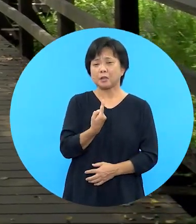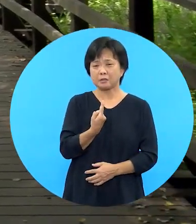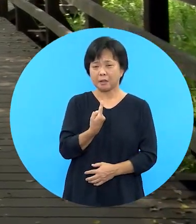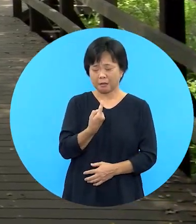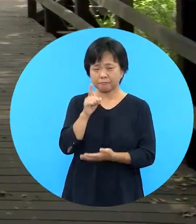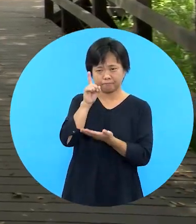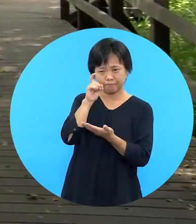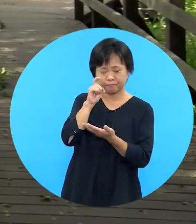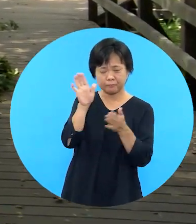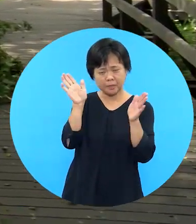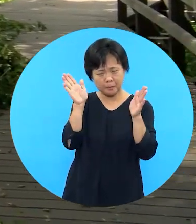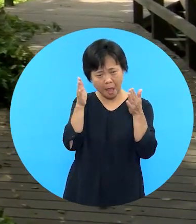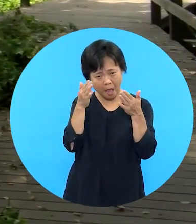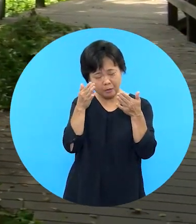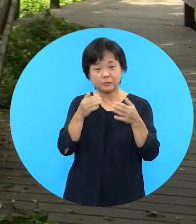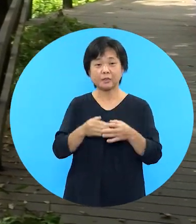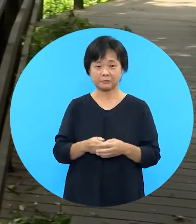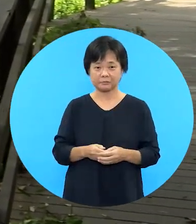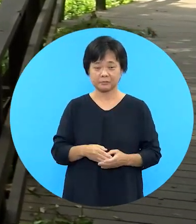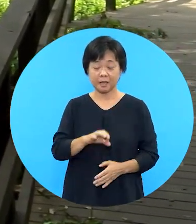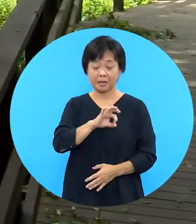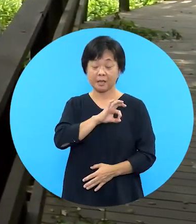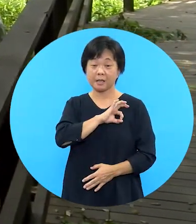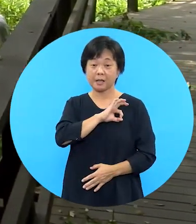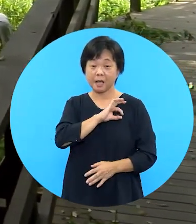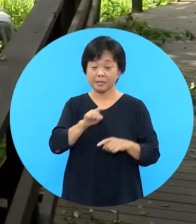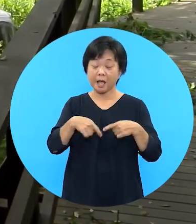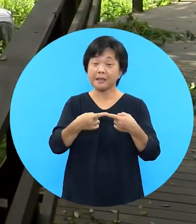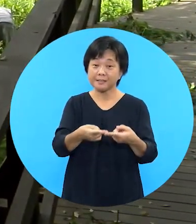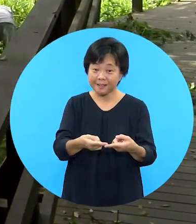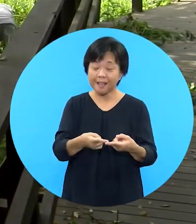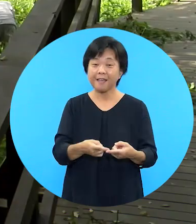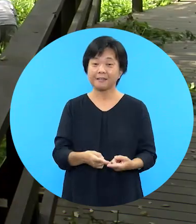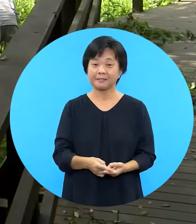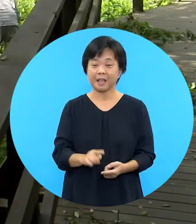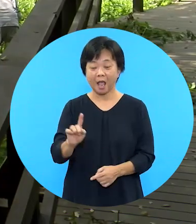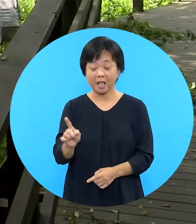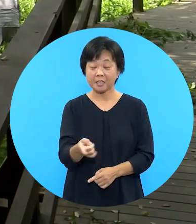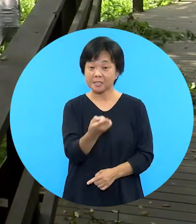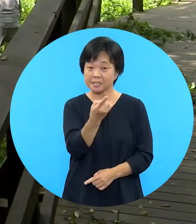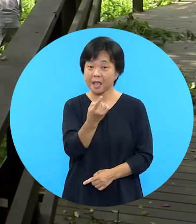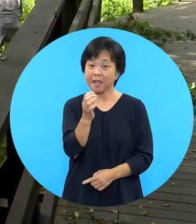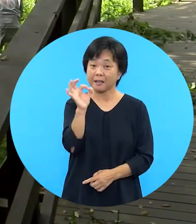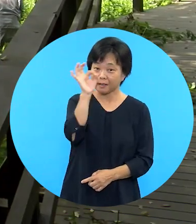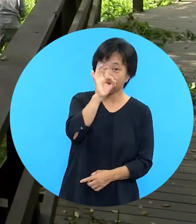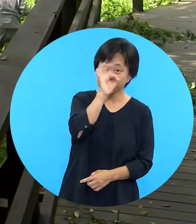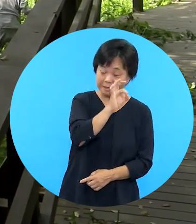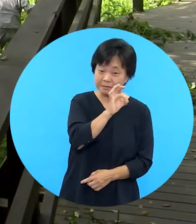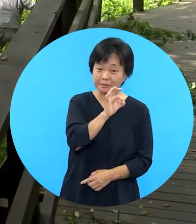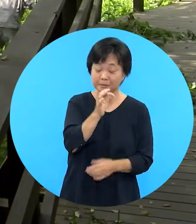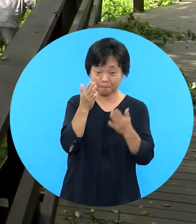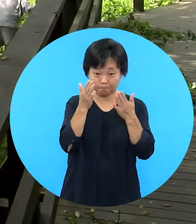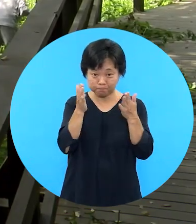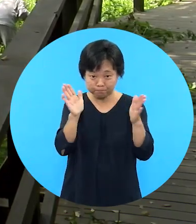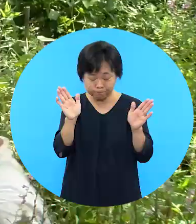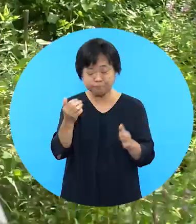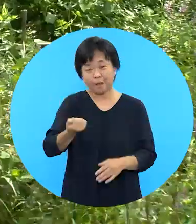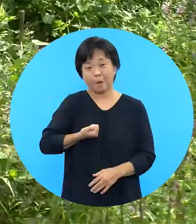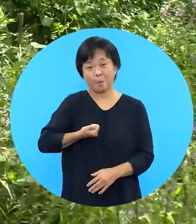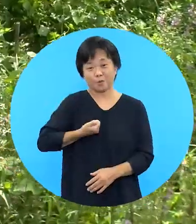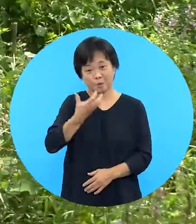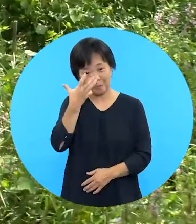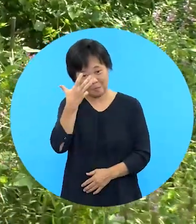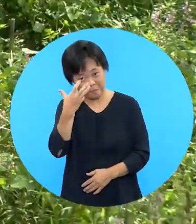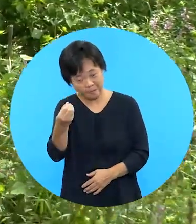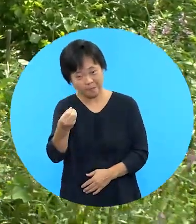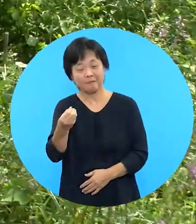しても視野が狭くなるので、会に入ってどんどん、まあ、自然観察とか自然のな面白い